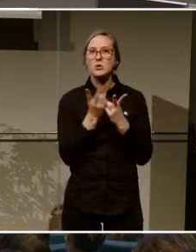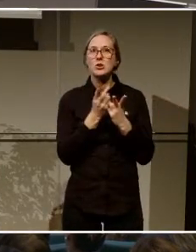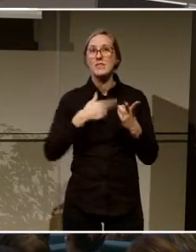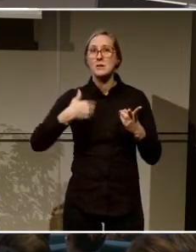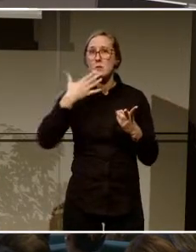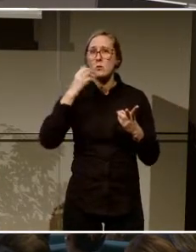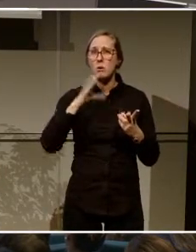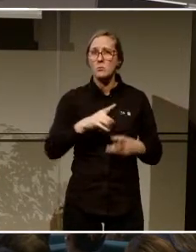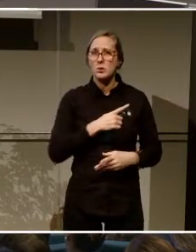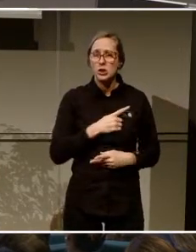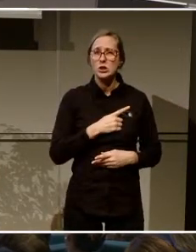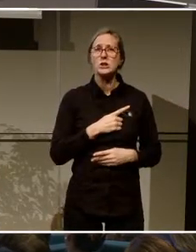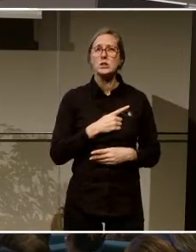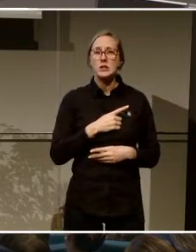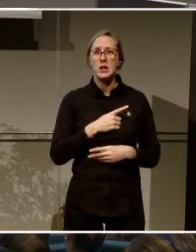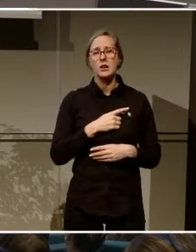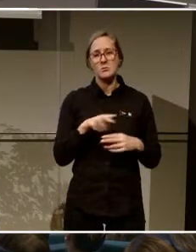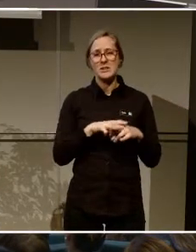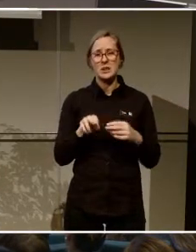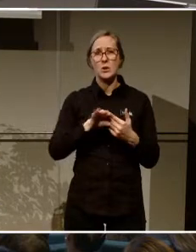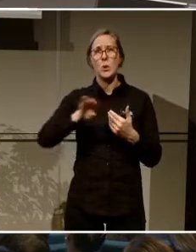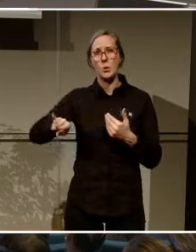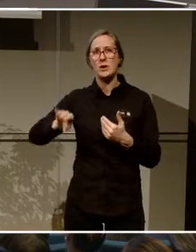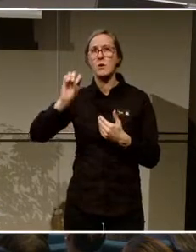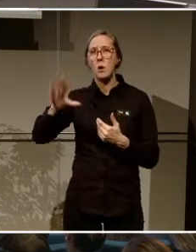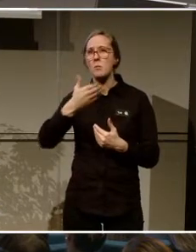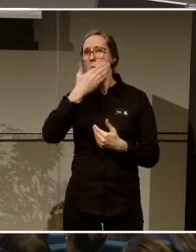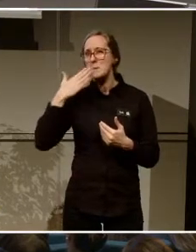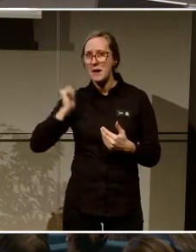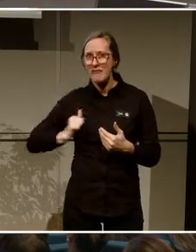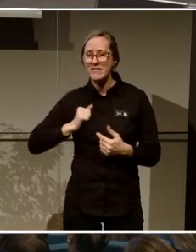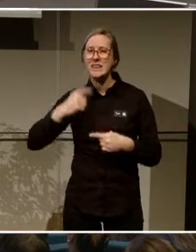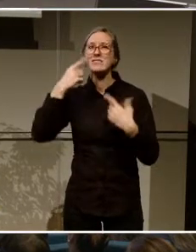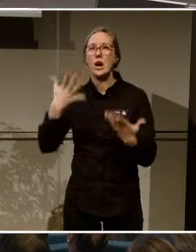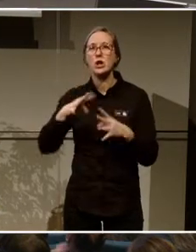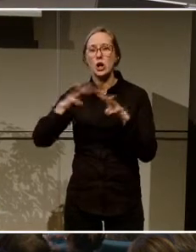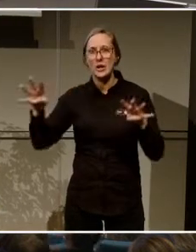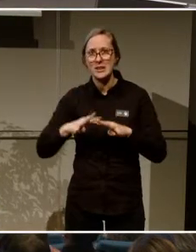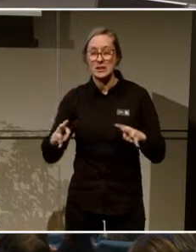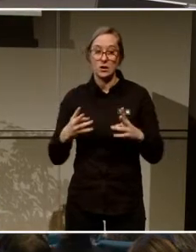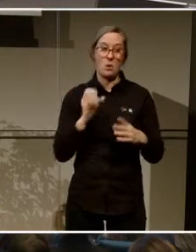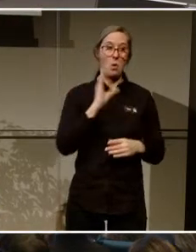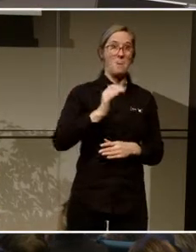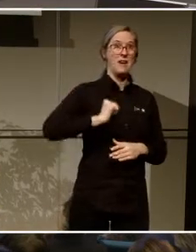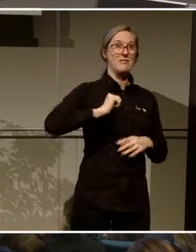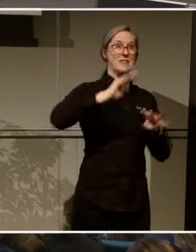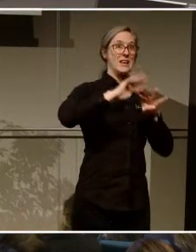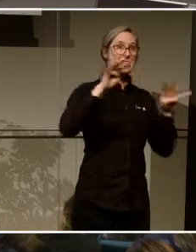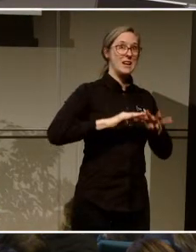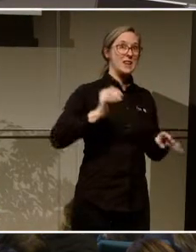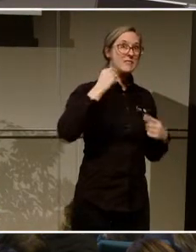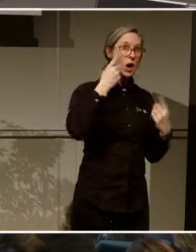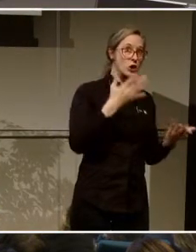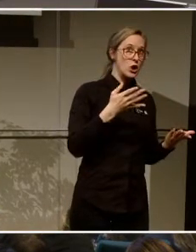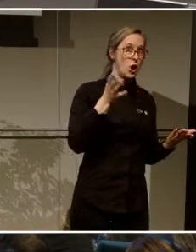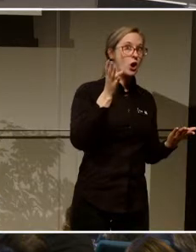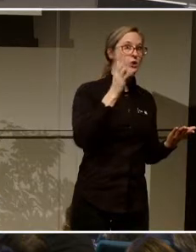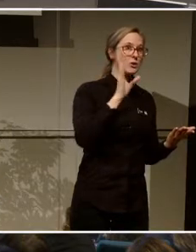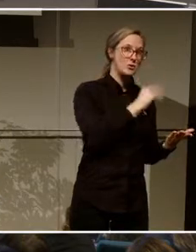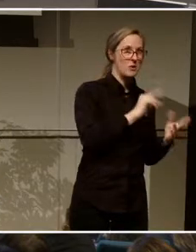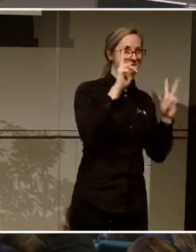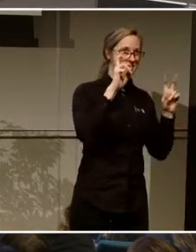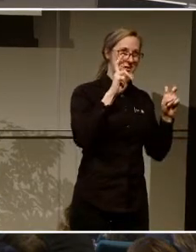om är ju att man står lite utanför om man inte använder internet dagligen. Så dagliga internetanvändare är det som är internetanvändare och de som